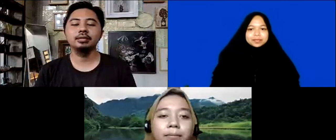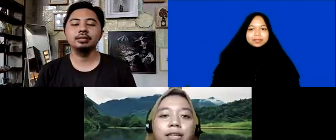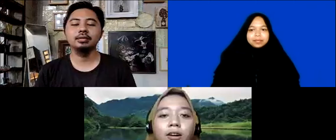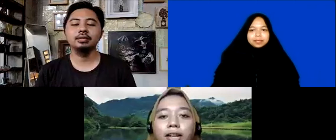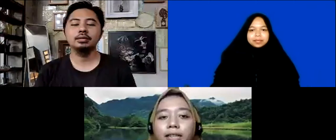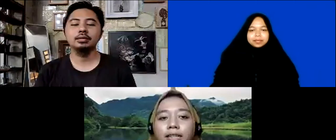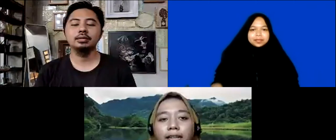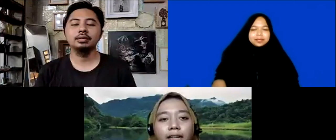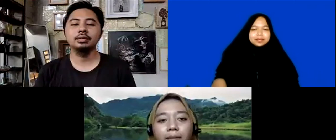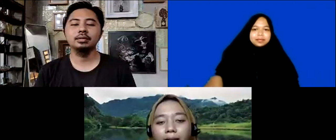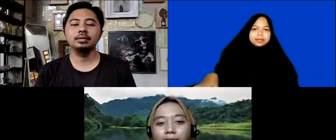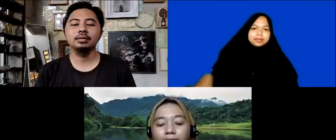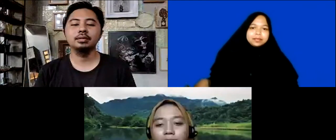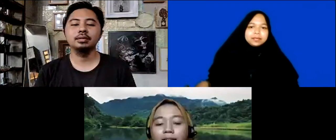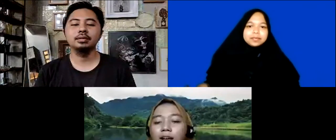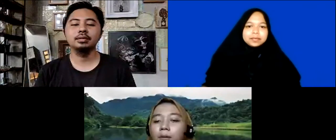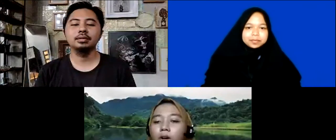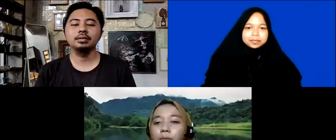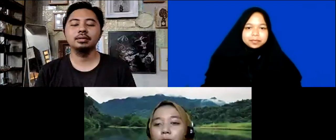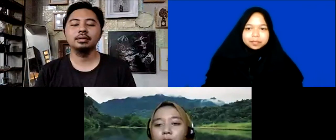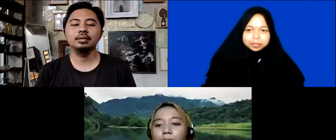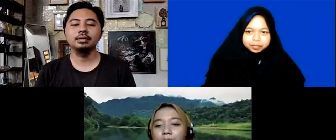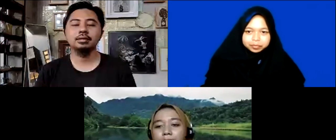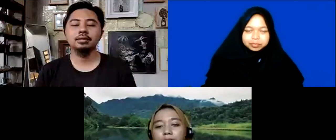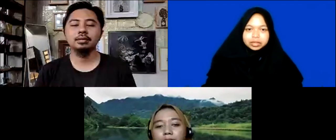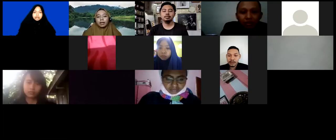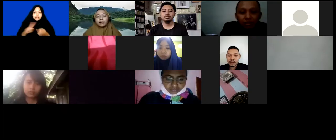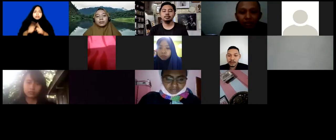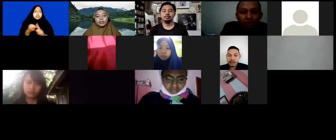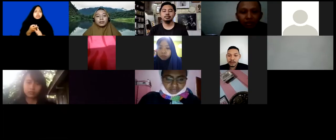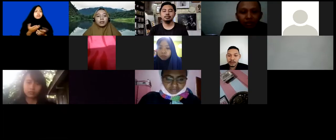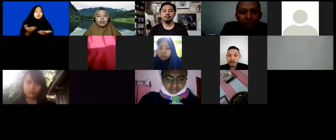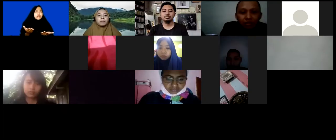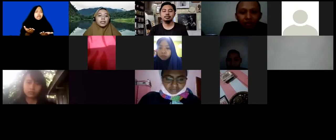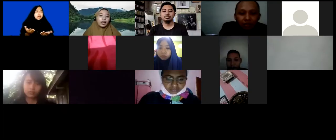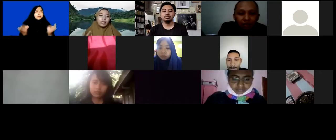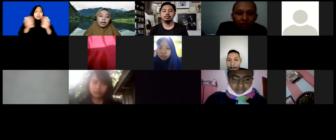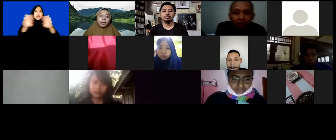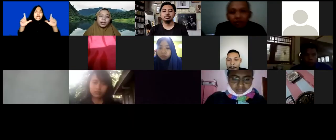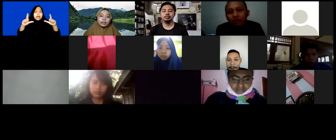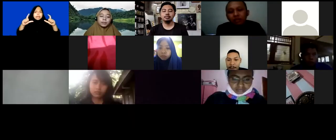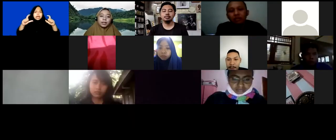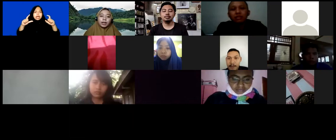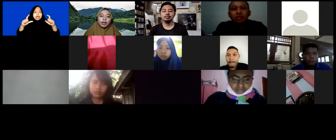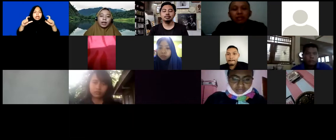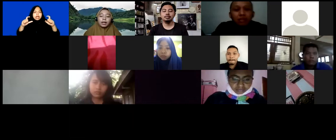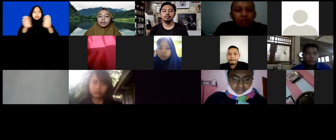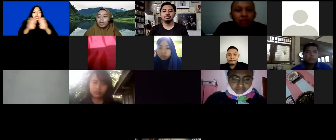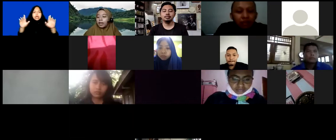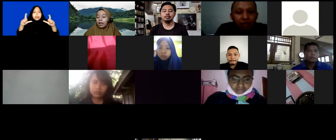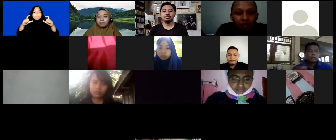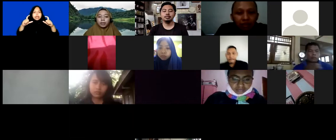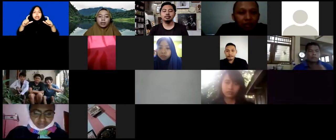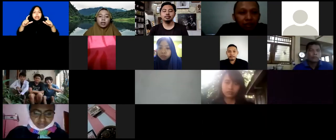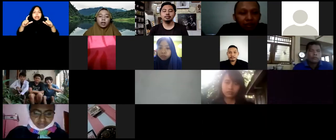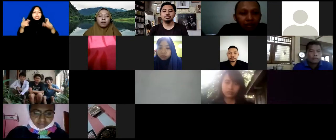kenangan-kenangan bincang online di seri 5 ini. Mohon untuk para peserta bincang-bincang online menyalakan kameranya sebentar, akan